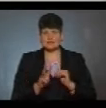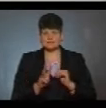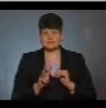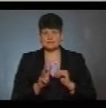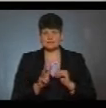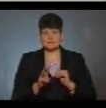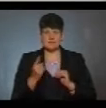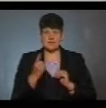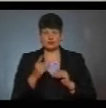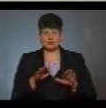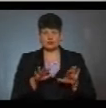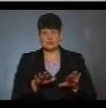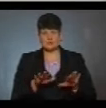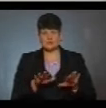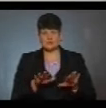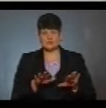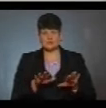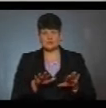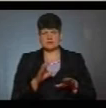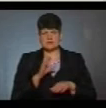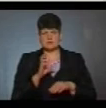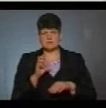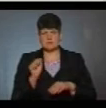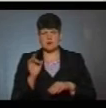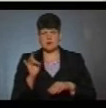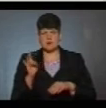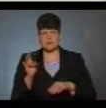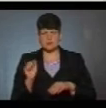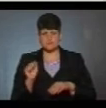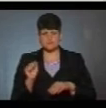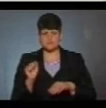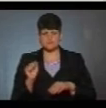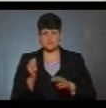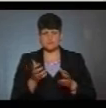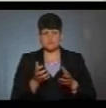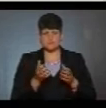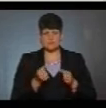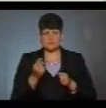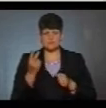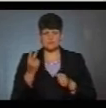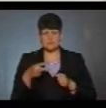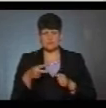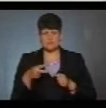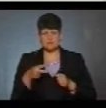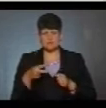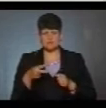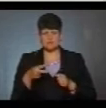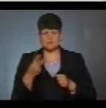163. На першому місці Степан Барна з підтримкою